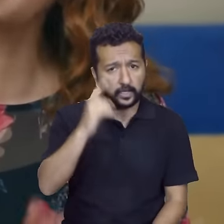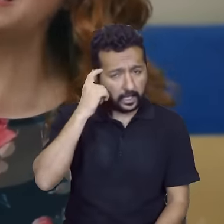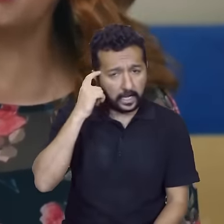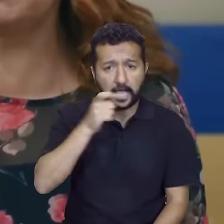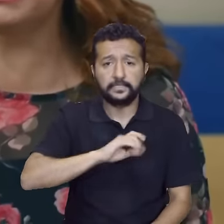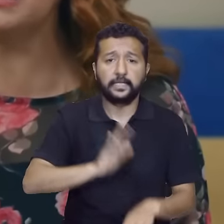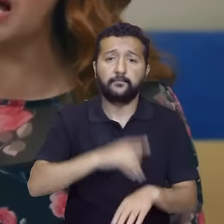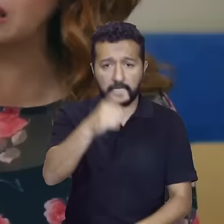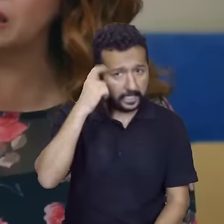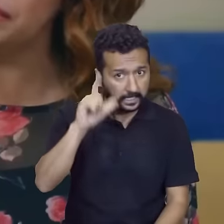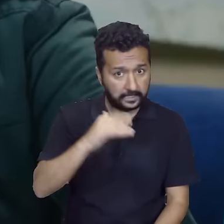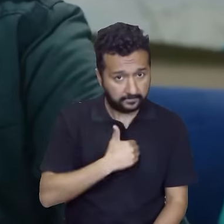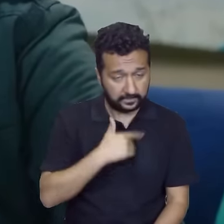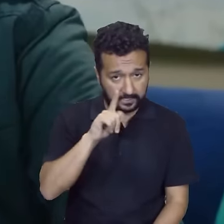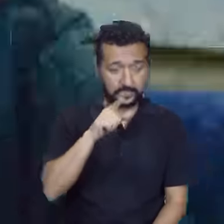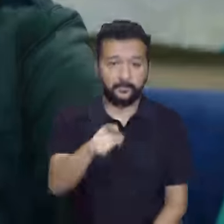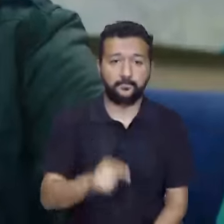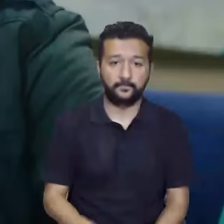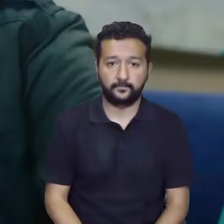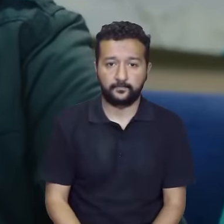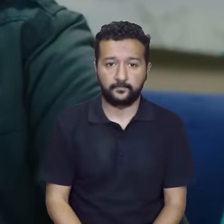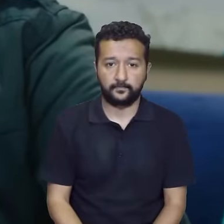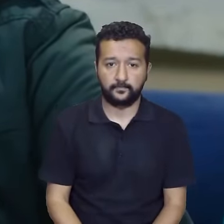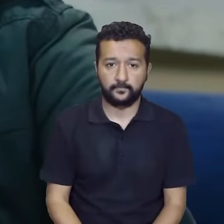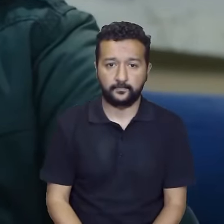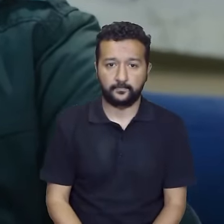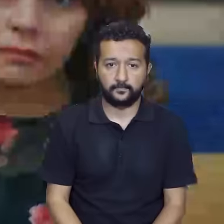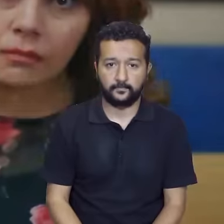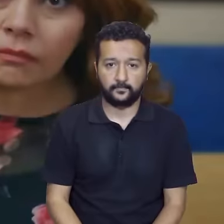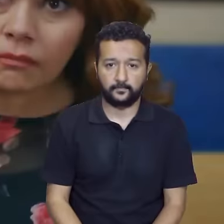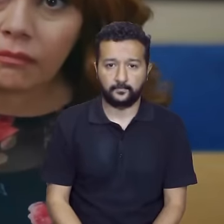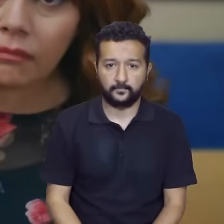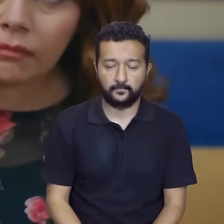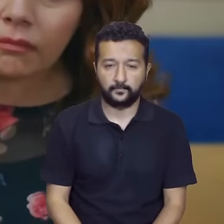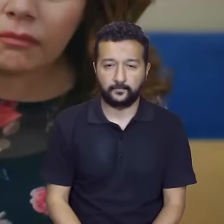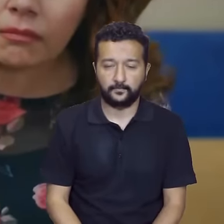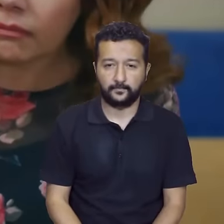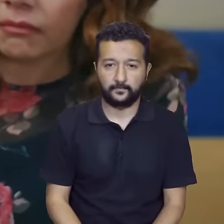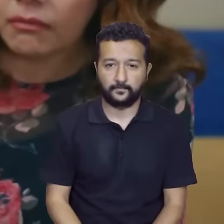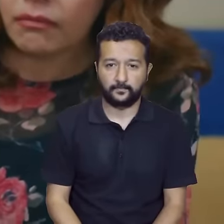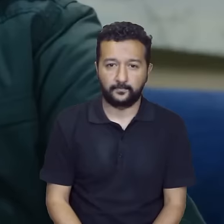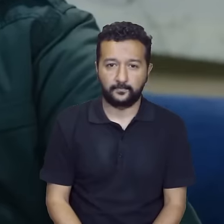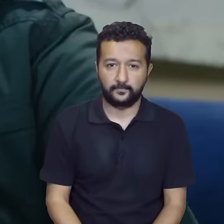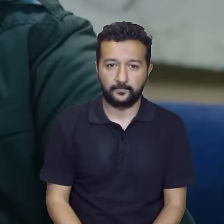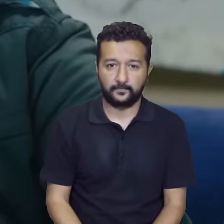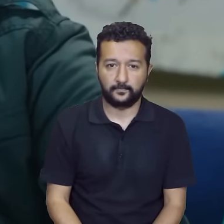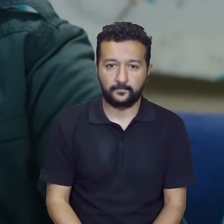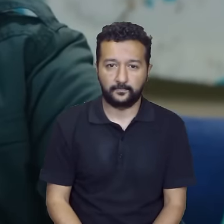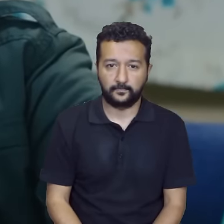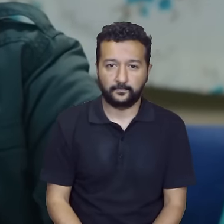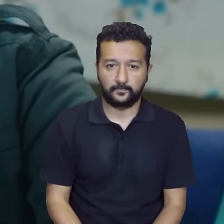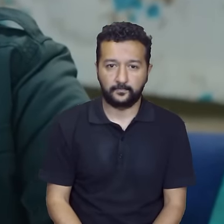aklını kaçırma. Senin aklın bana lazım. Şimşek çakar gibi oldu. Şener yan yan bakarak başını kaldırdı.